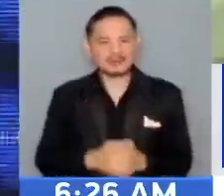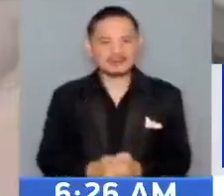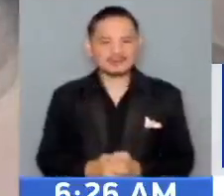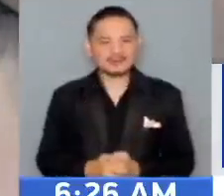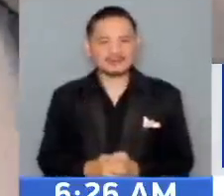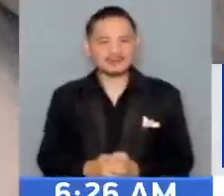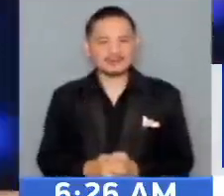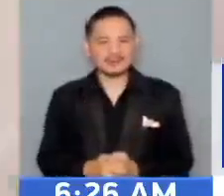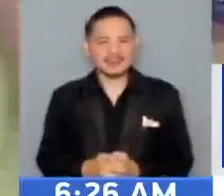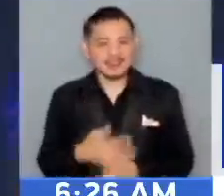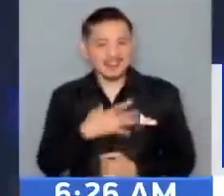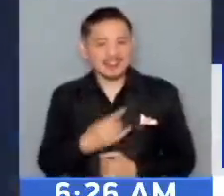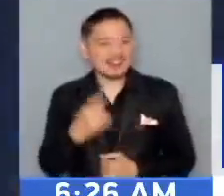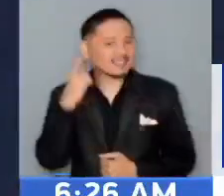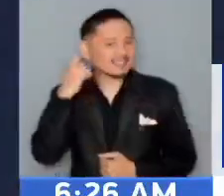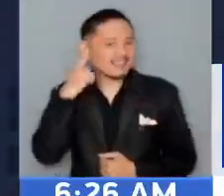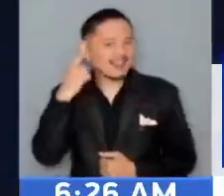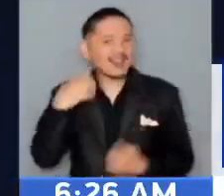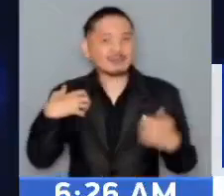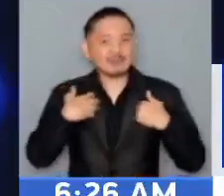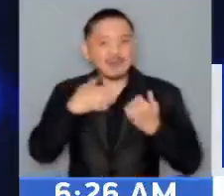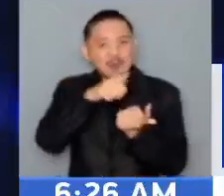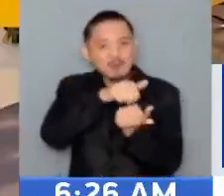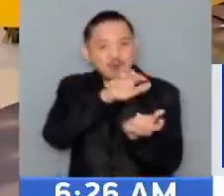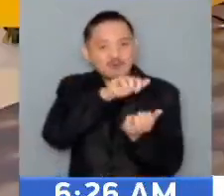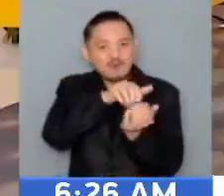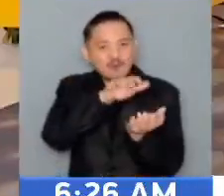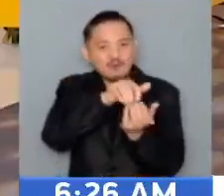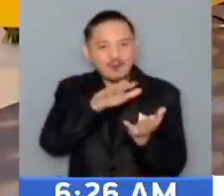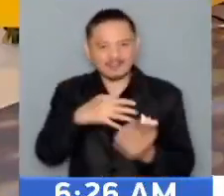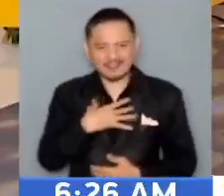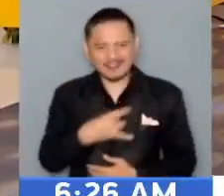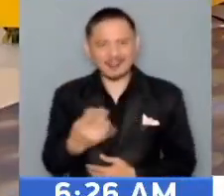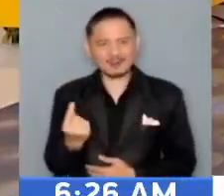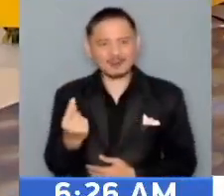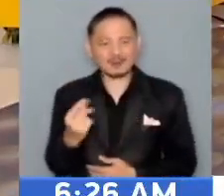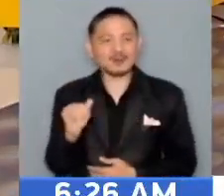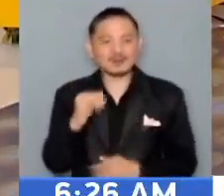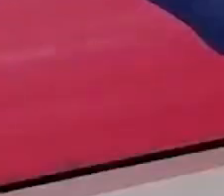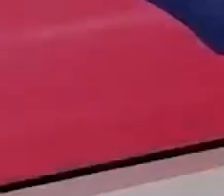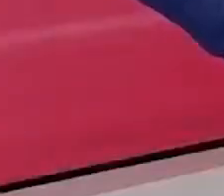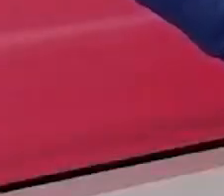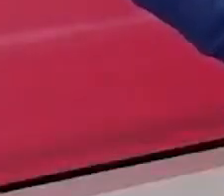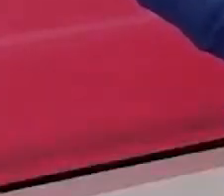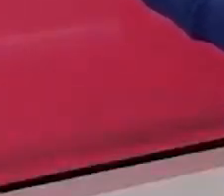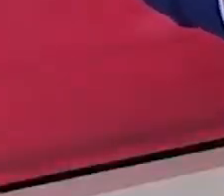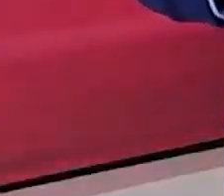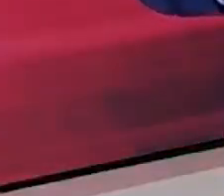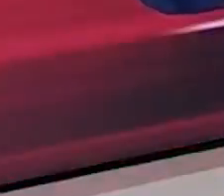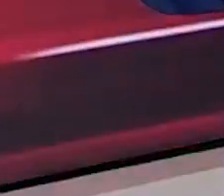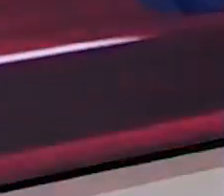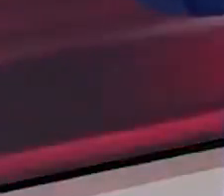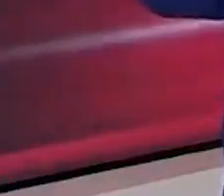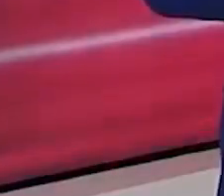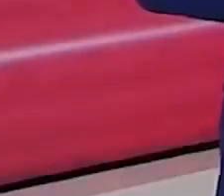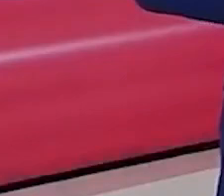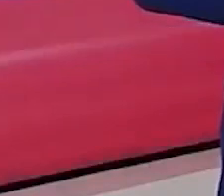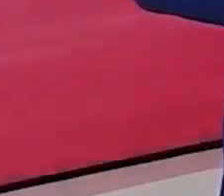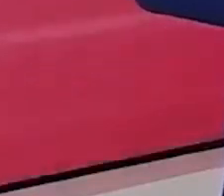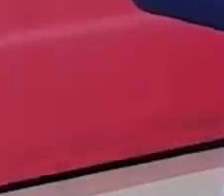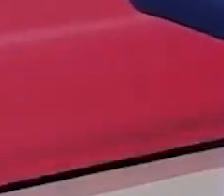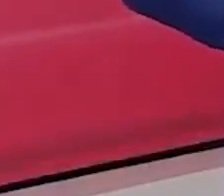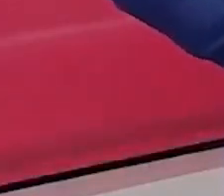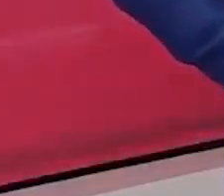Kasi we love dogs. Oh, yes. Meow, meow. Meow. Meow. Mga kapuso, para laging una sa mga